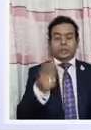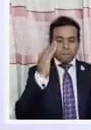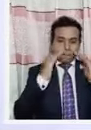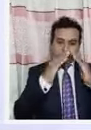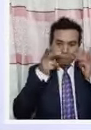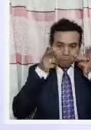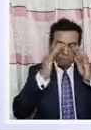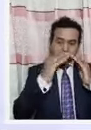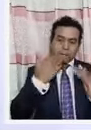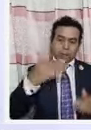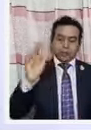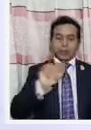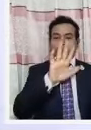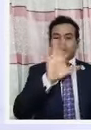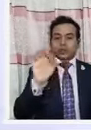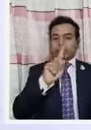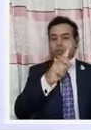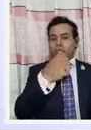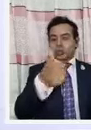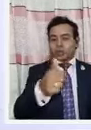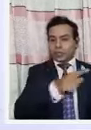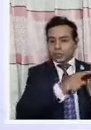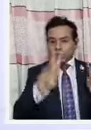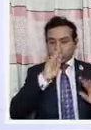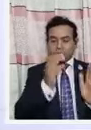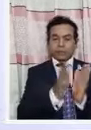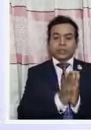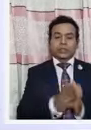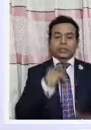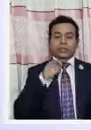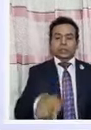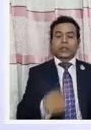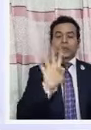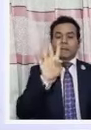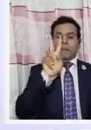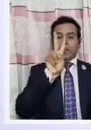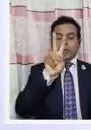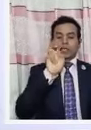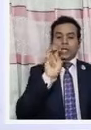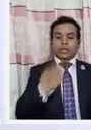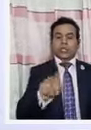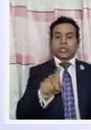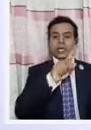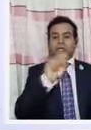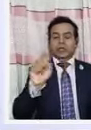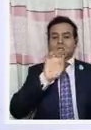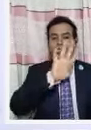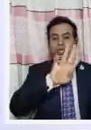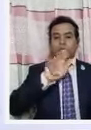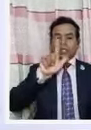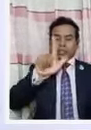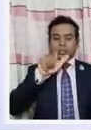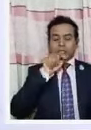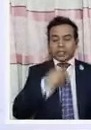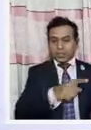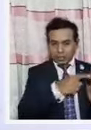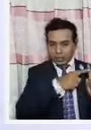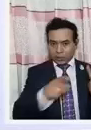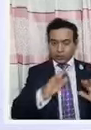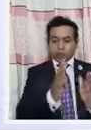24 ঘন্টা আইসোলেশনে যুক্ত হয়েছেন 609 জন, 24 ঘন্টা আইসোলেশন থেকে ছাড় পেয়েছেন 516 জন। এ পর্যন্ত